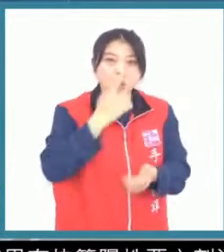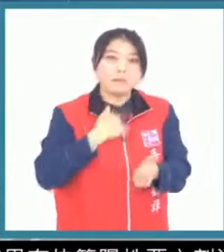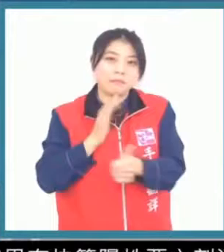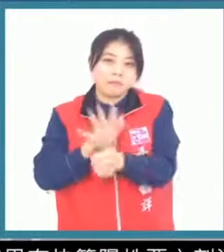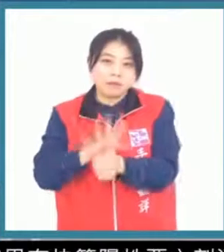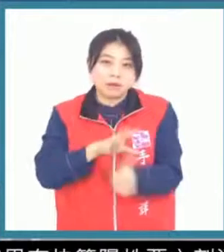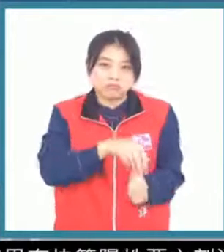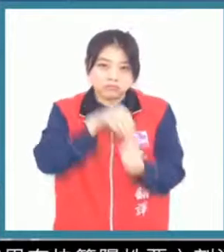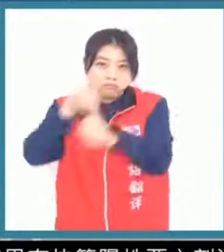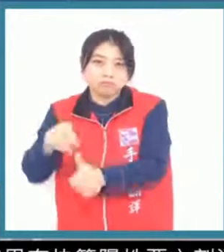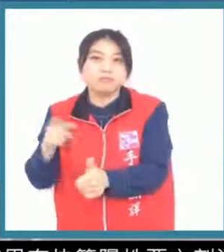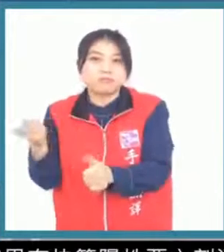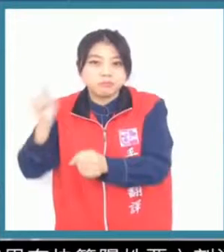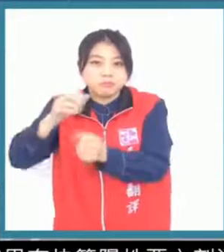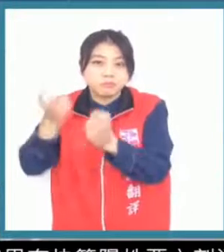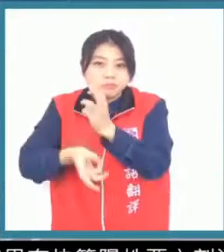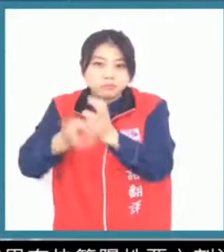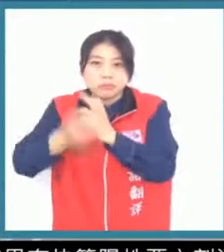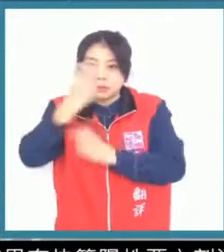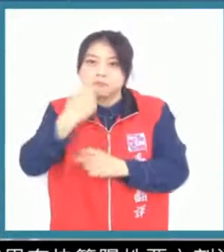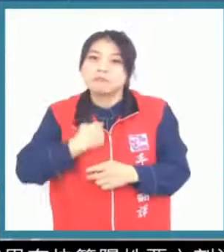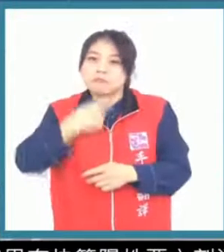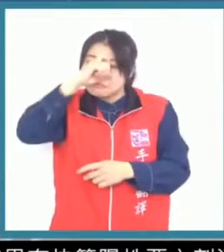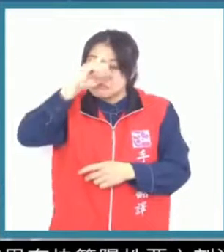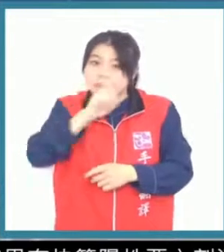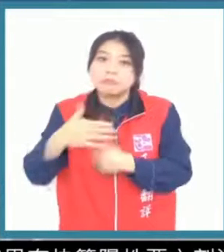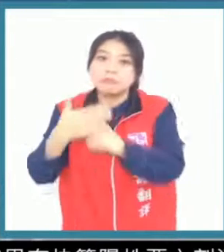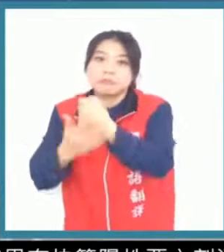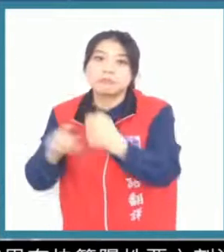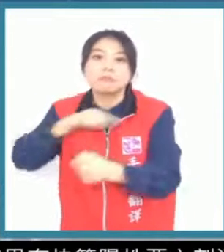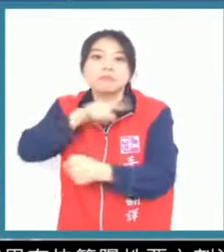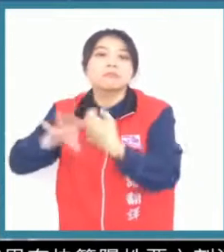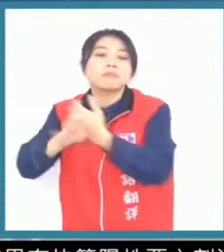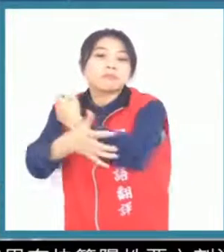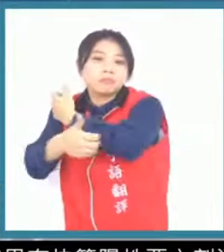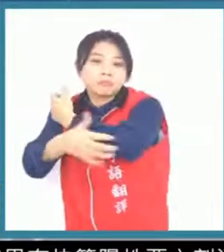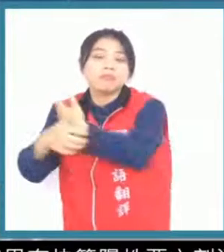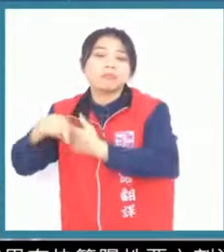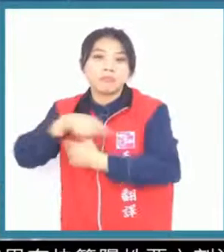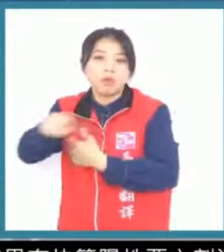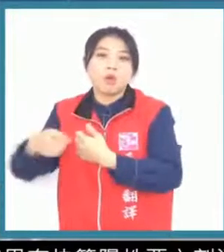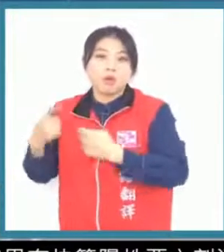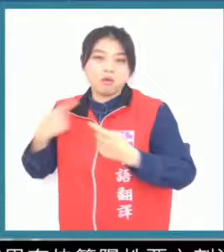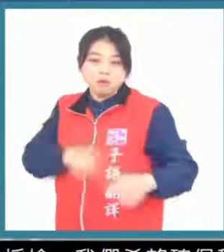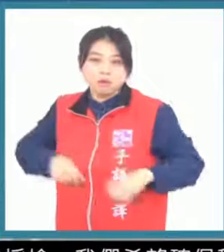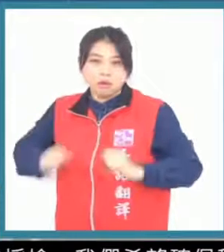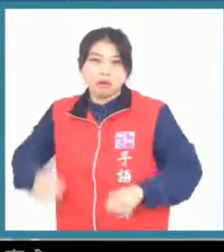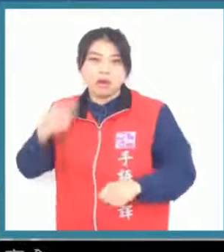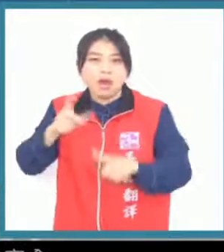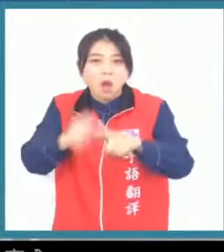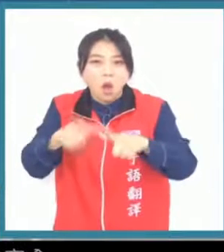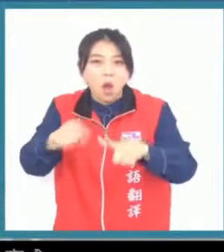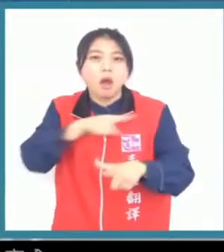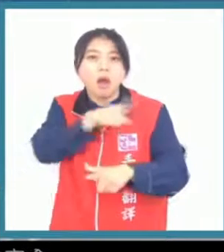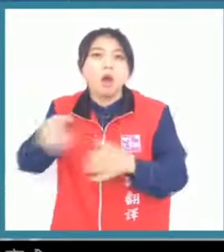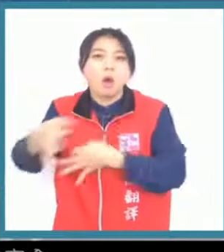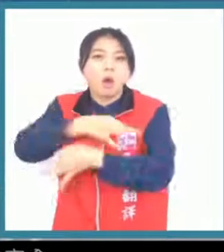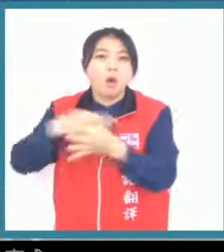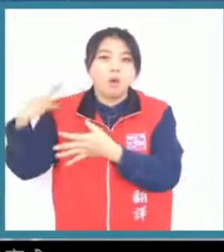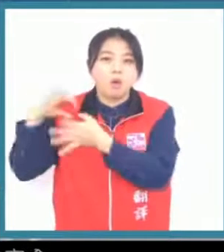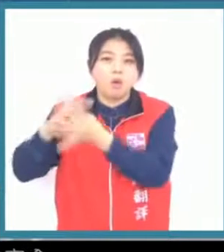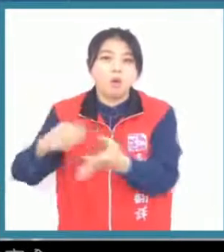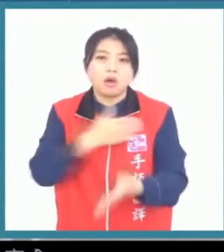们希望确保移工的健康，也确保企业的安全。那这个快筛的方案还会扩